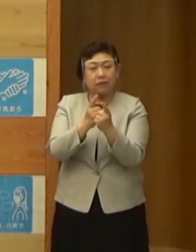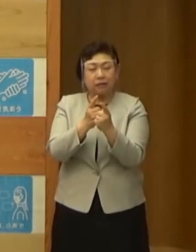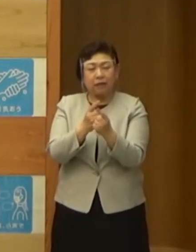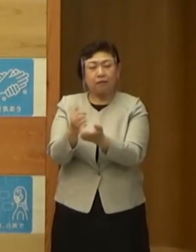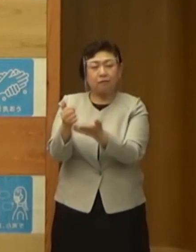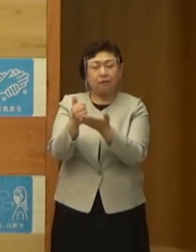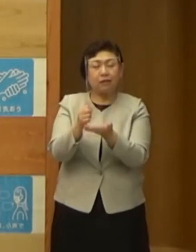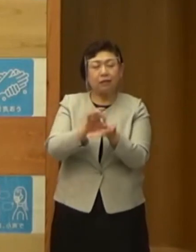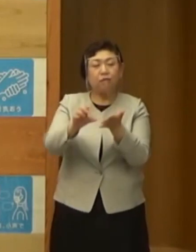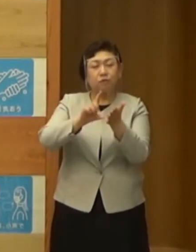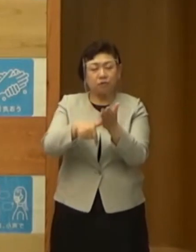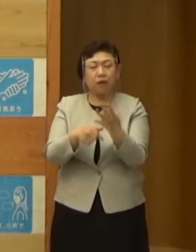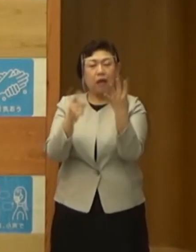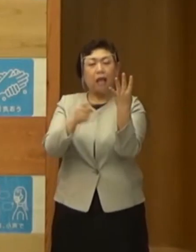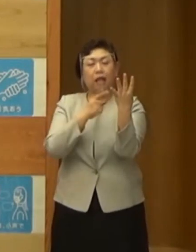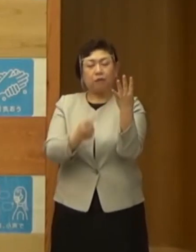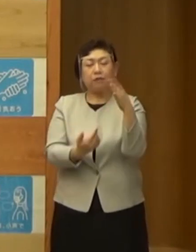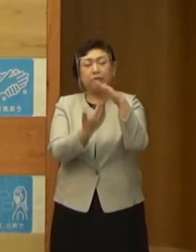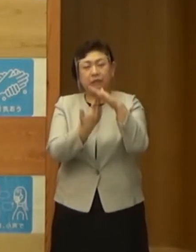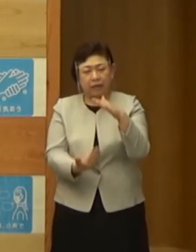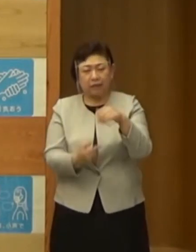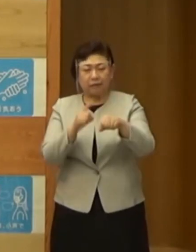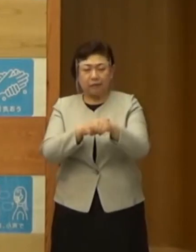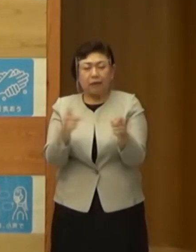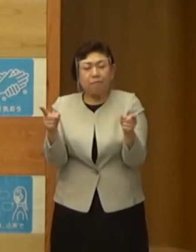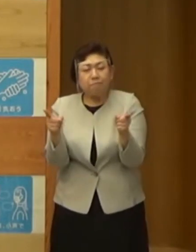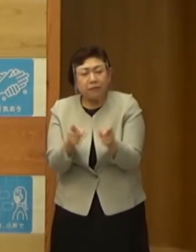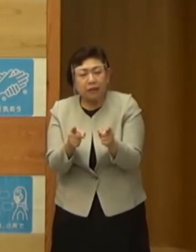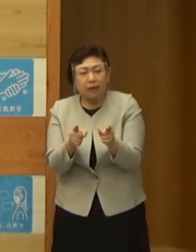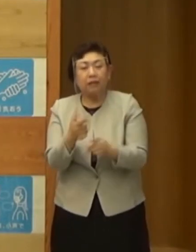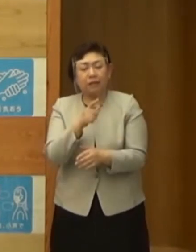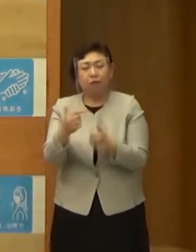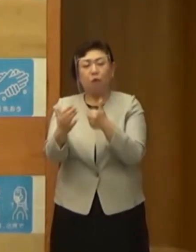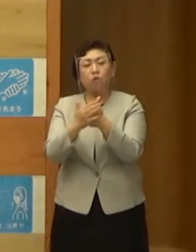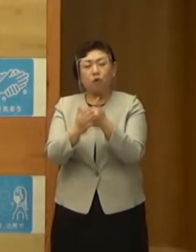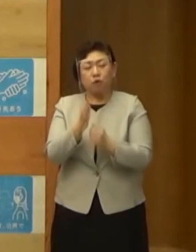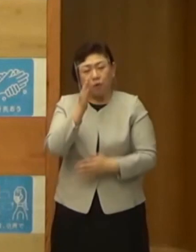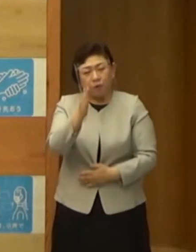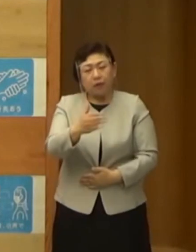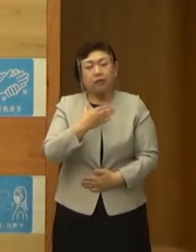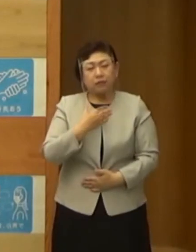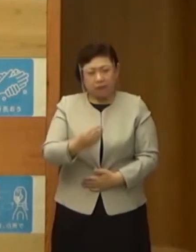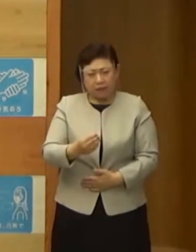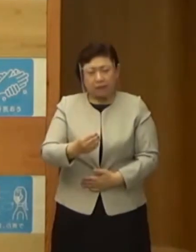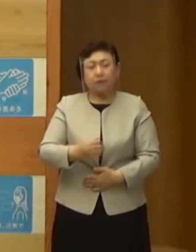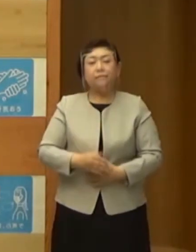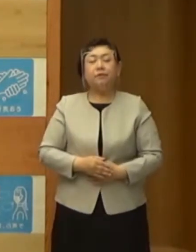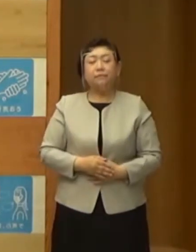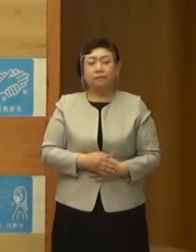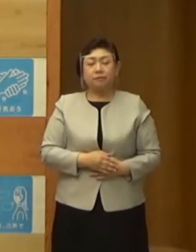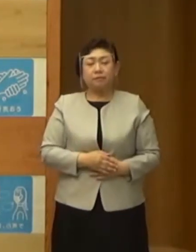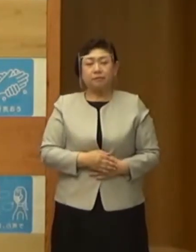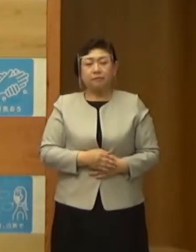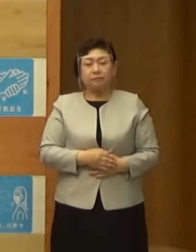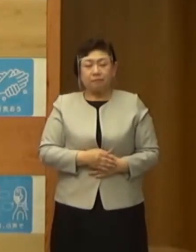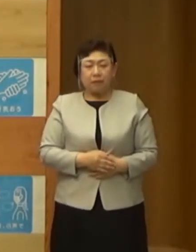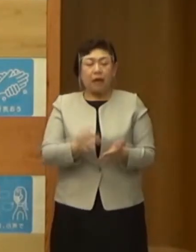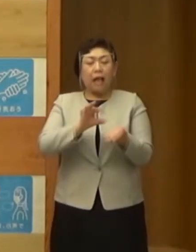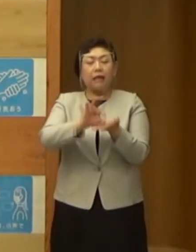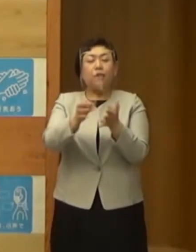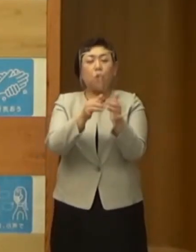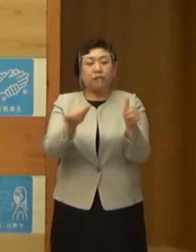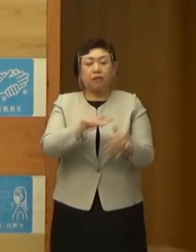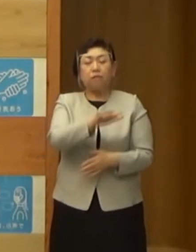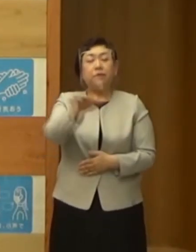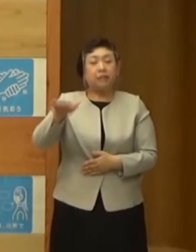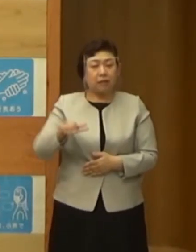内、短時間の飲食といったことをご協力をお願いいたします。こうして利用者の皆